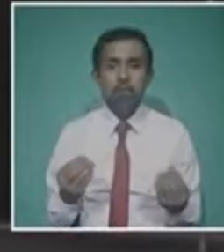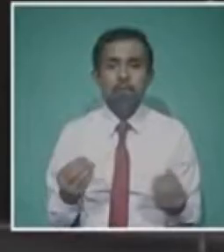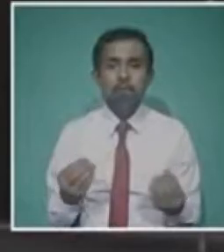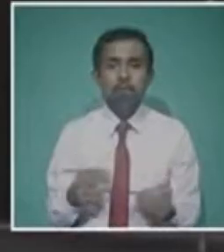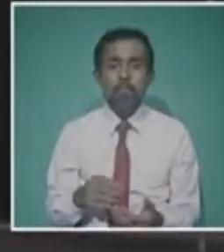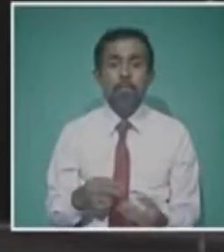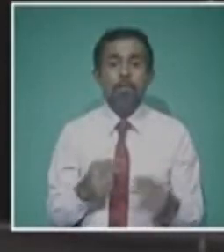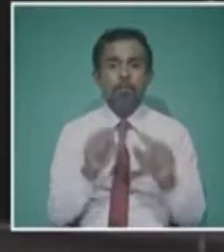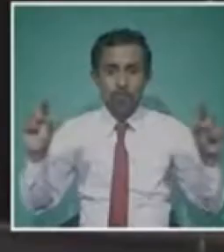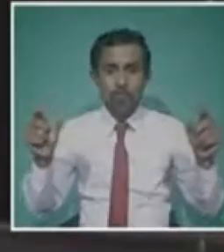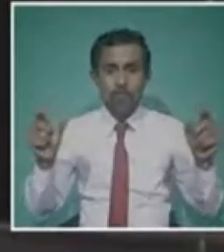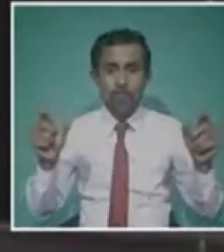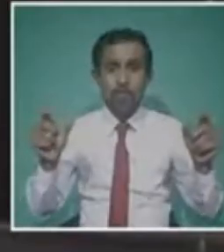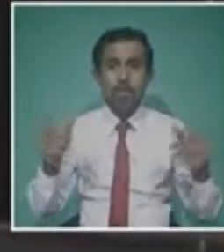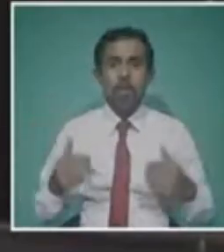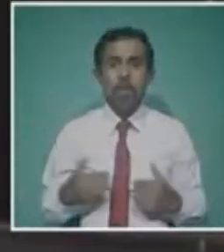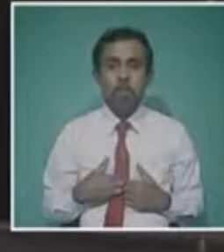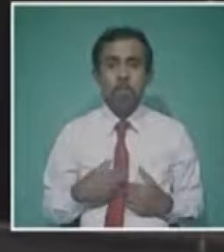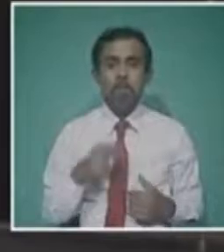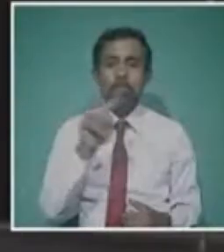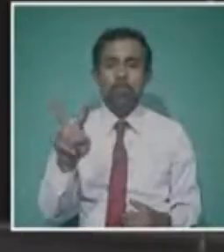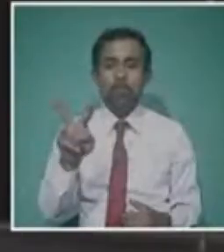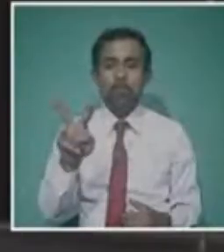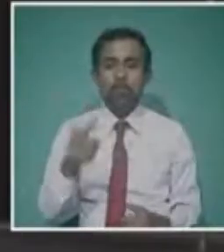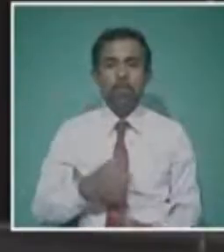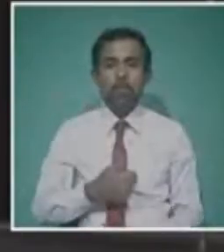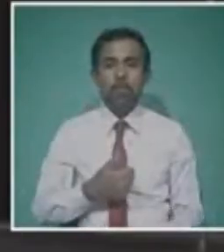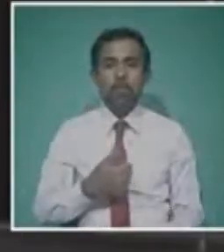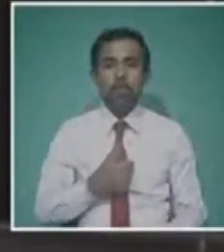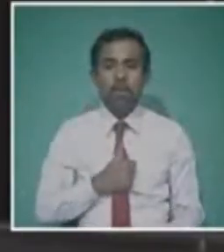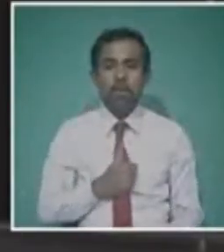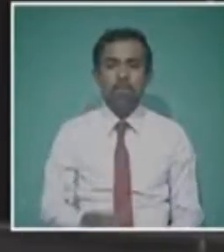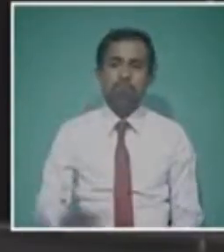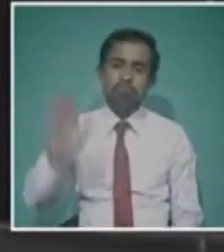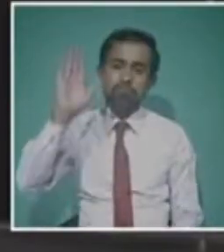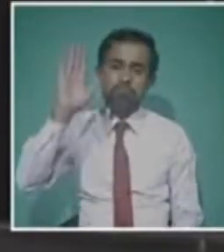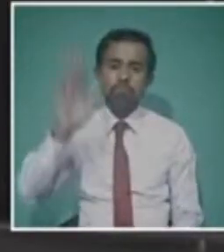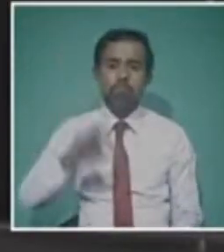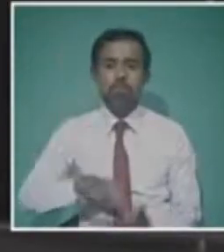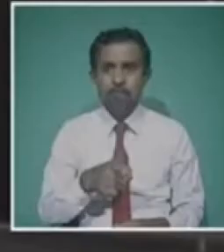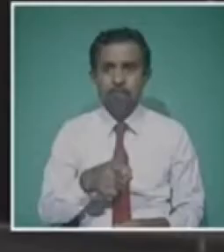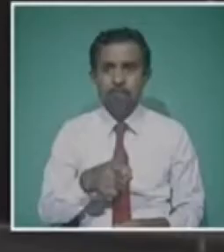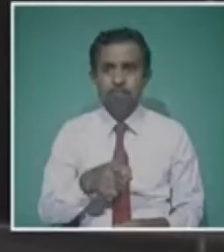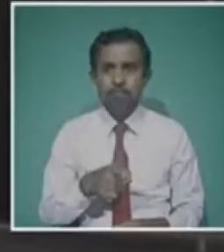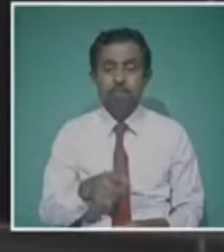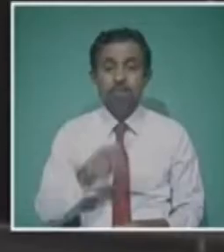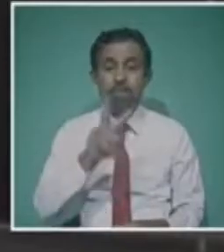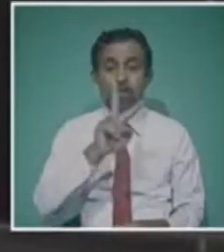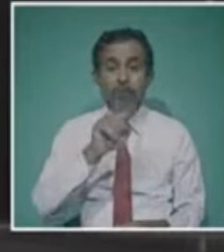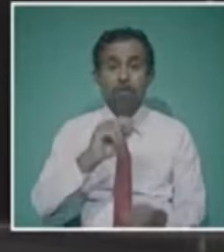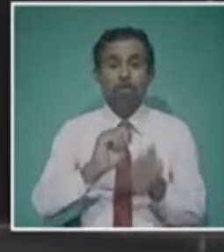තියෙන වගන්තිය හින්දම මම 22ට කැමැත්තෙන් අත ඔසවන්න තීරණය කළා ඉවරයි 20